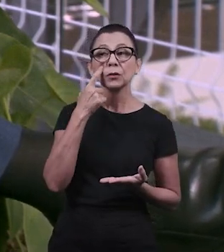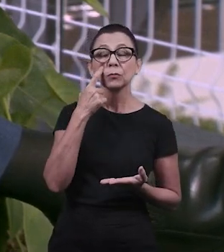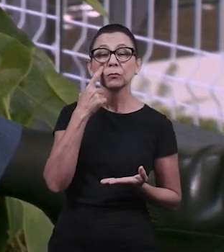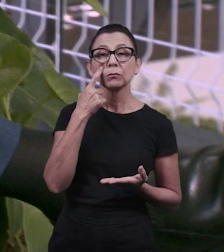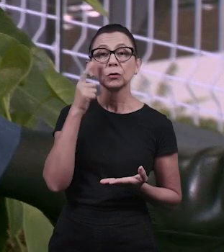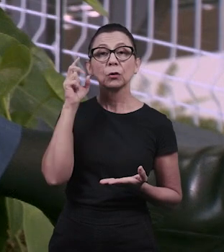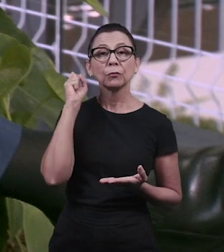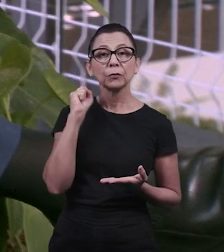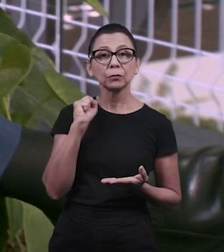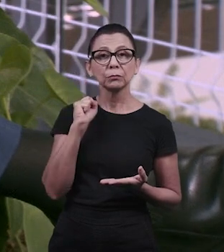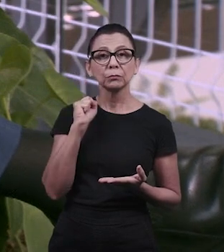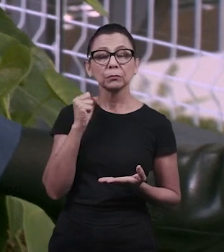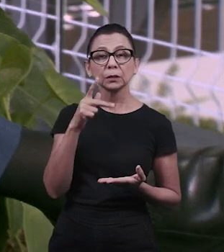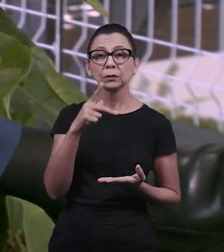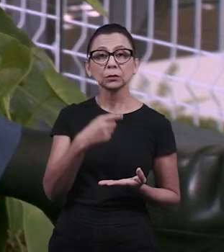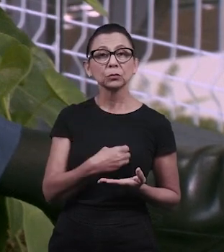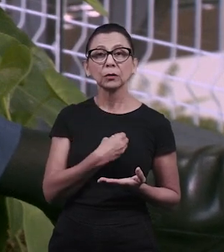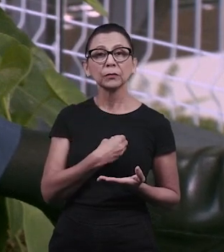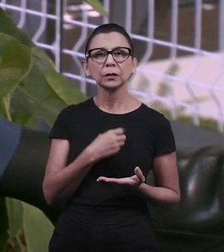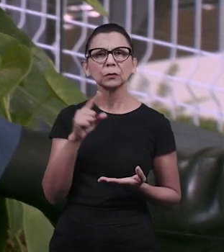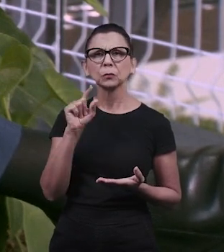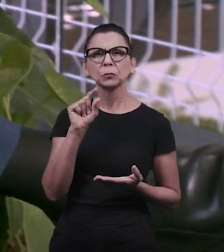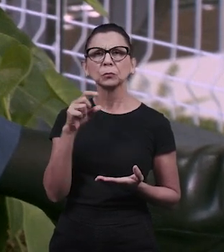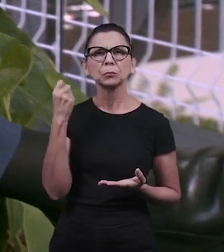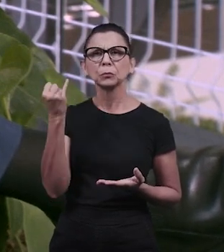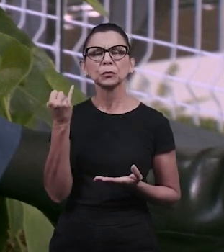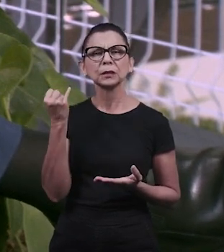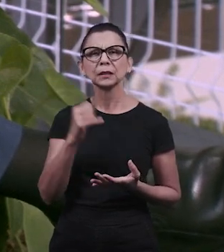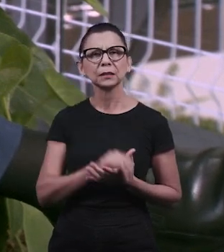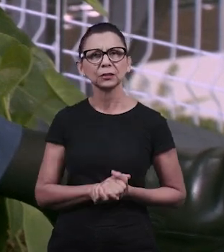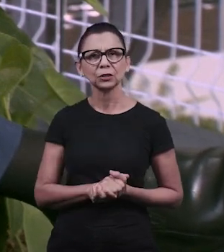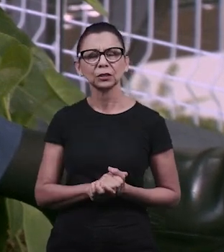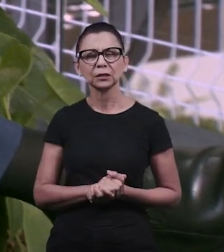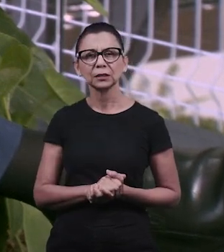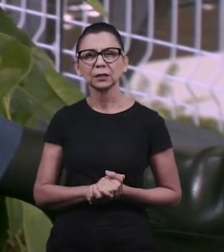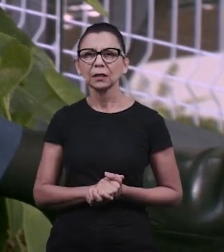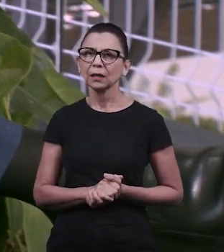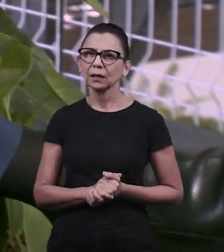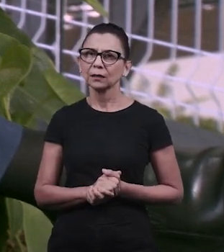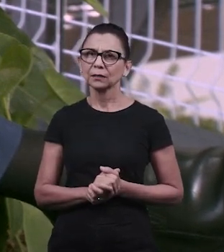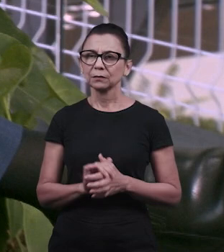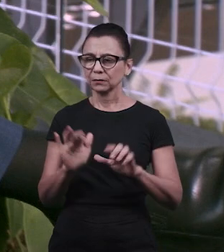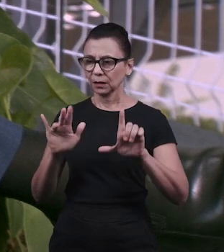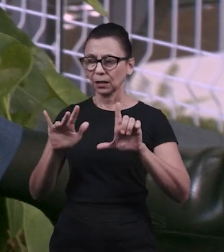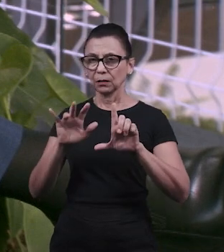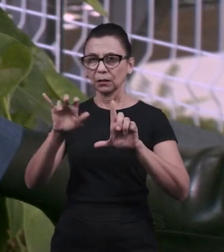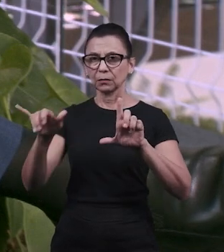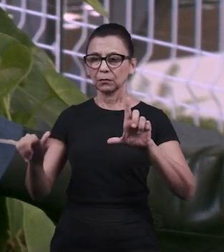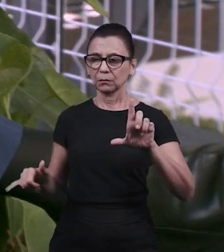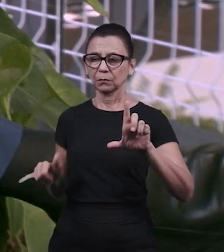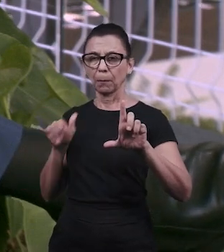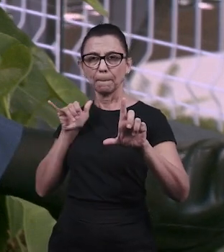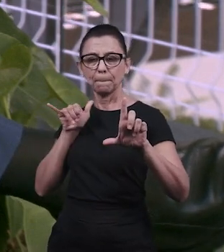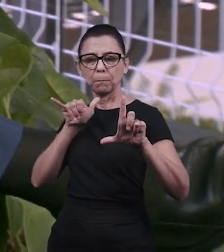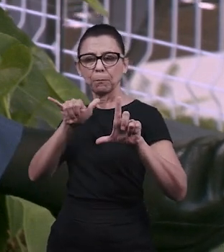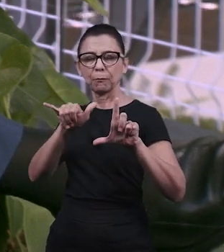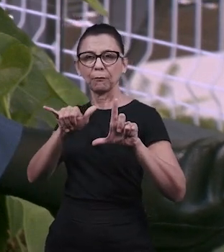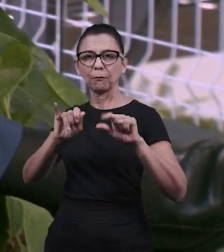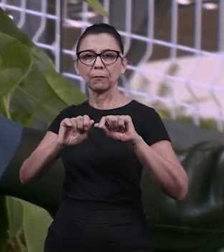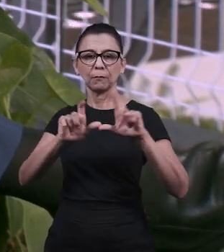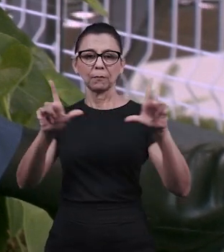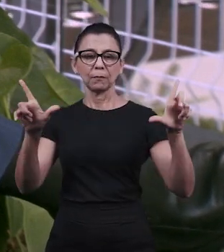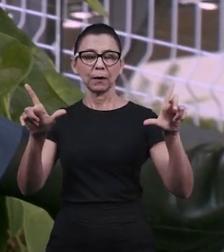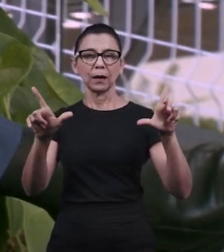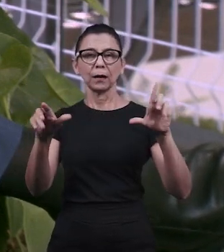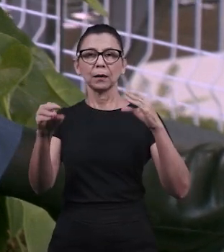что вы видели, услышали здесь, в нашей программе для вашей жизни. Достаточно лишь приблизить камеру вашего телефона к